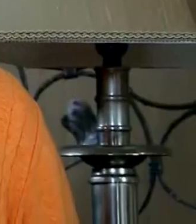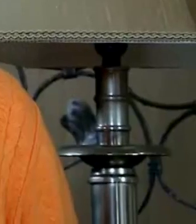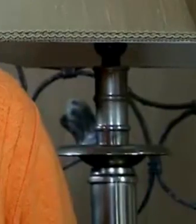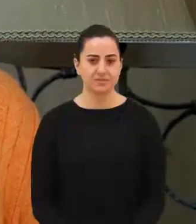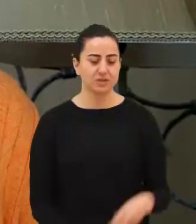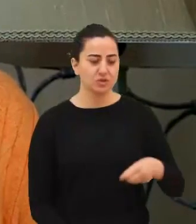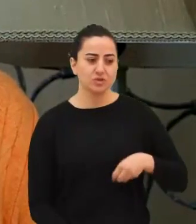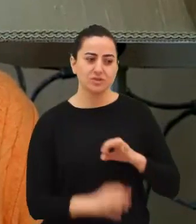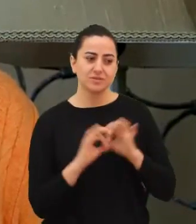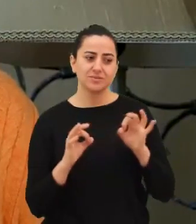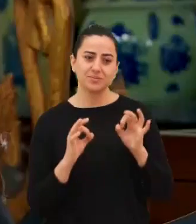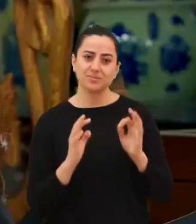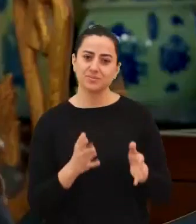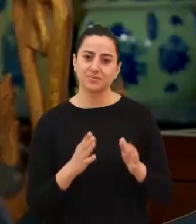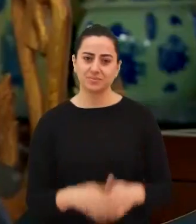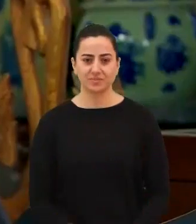Suçsuz yere ya.